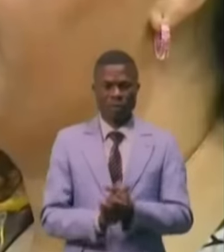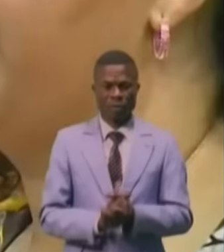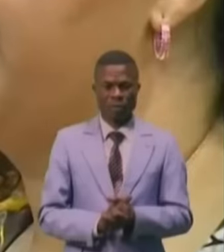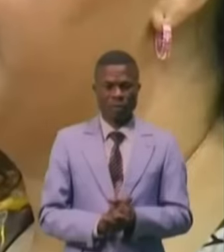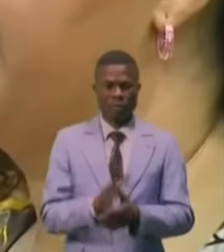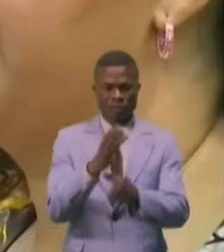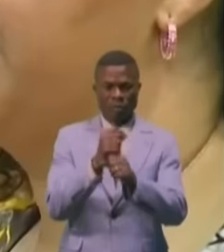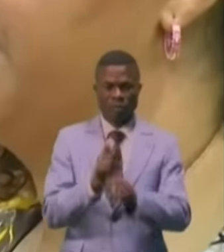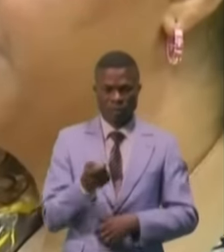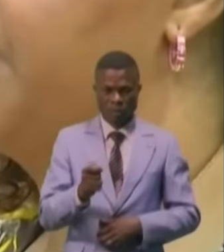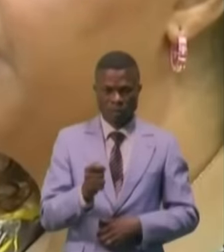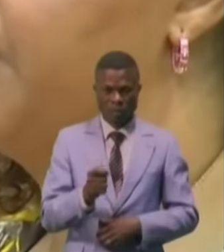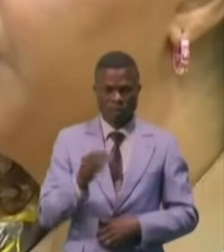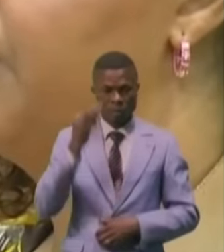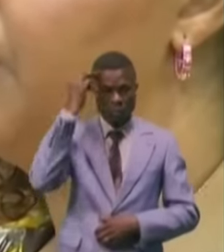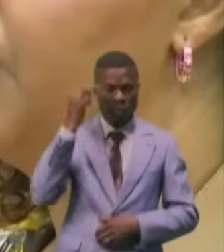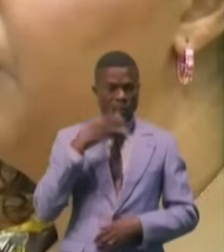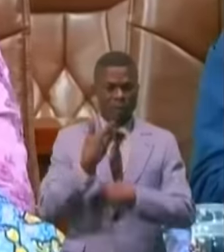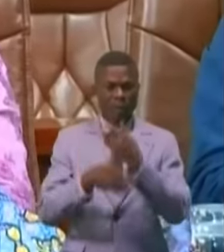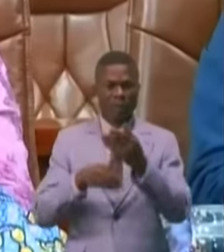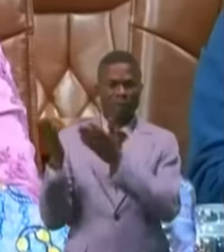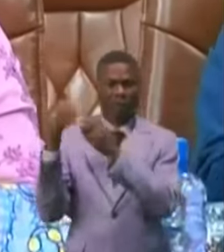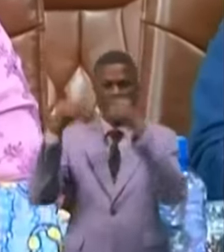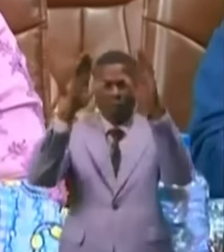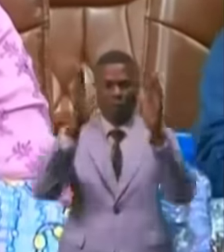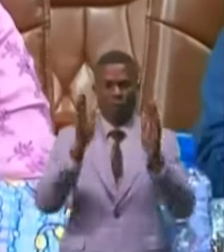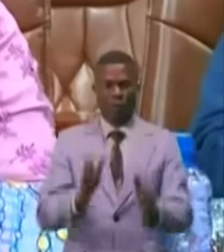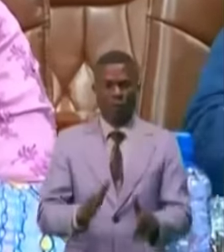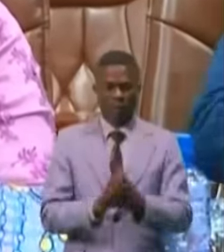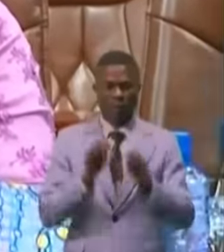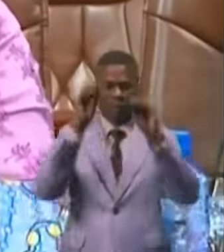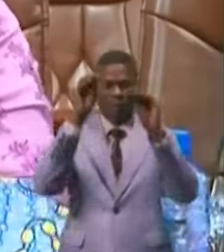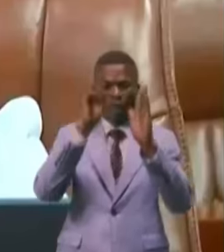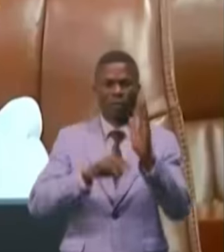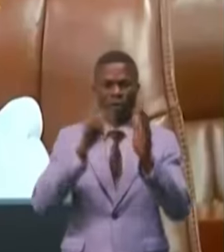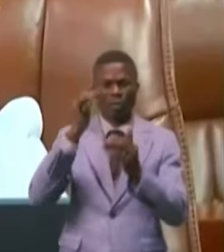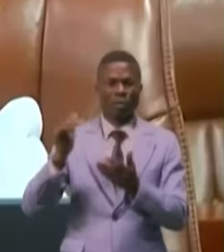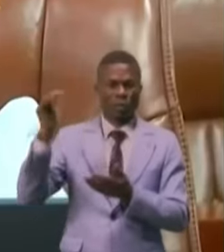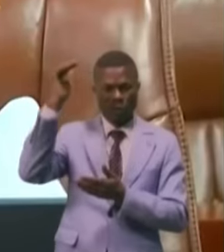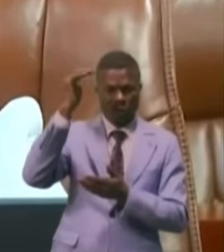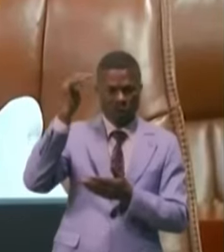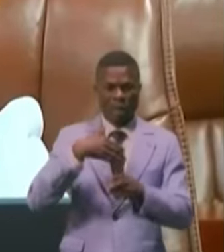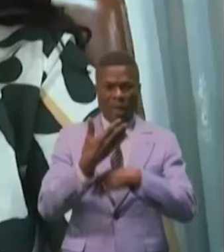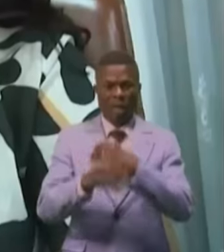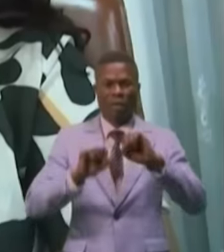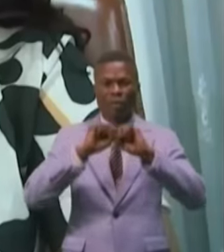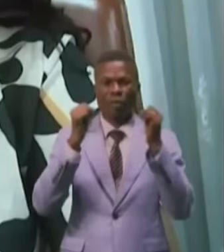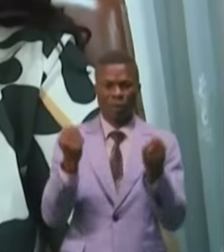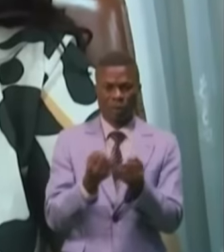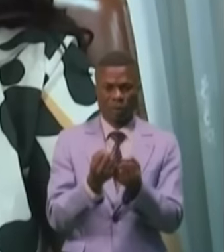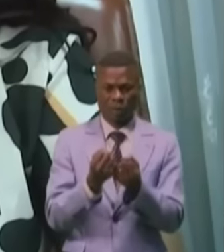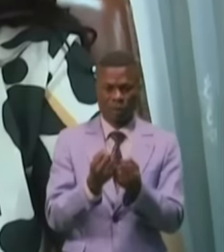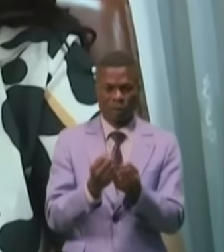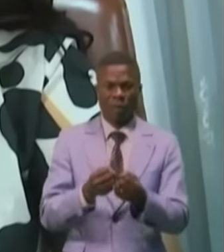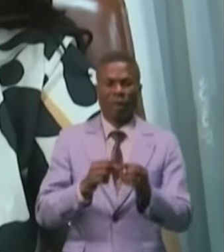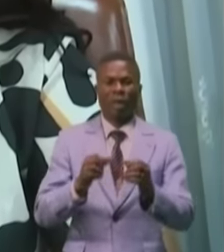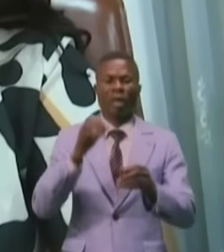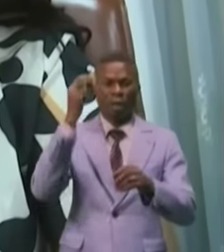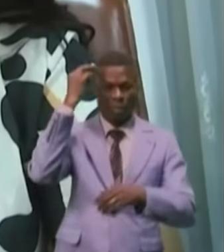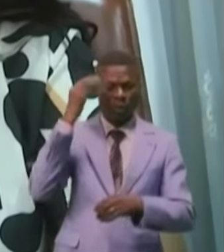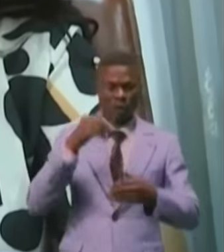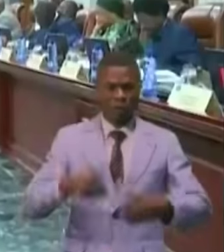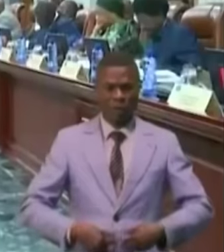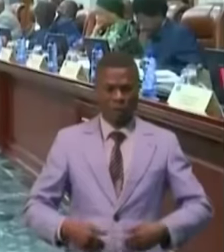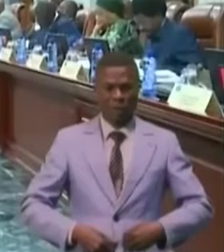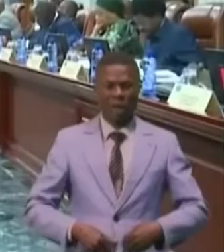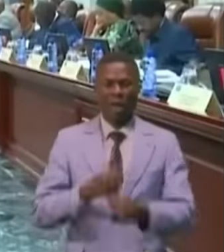tels que notamment le ministère des Affaires étrangères, de l'enseignement supérieur, des affaires sociales, de la jeunesse et de l'éveil